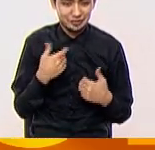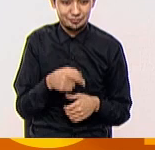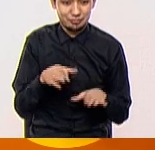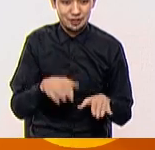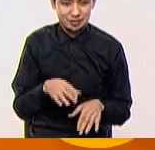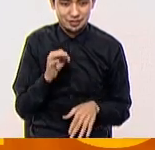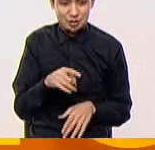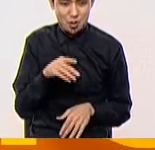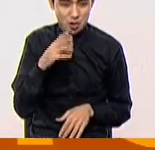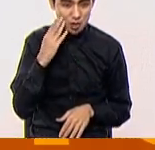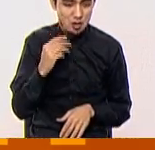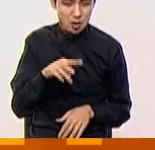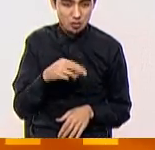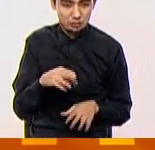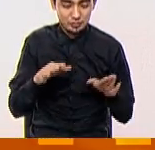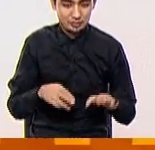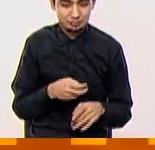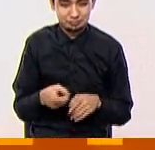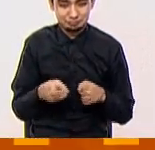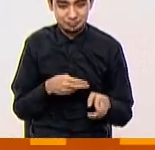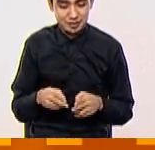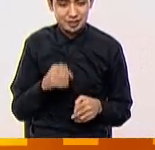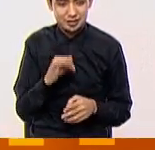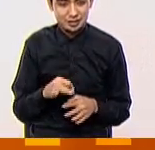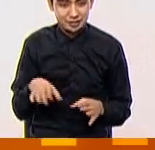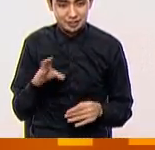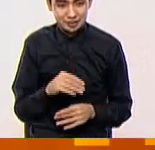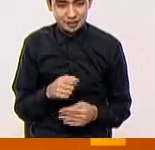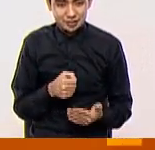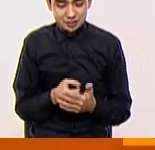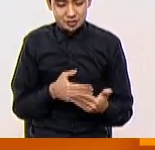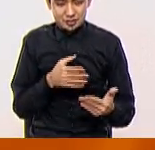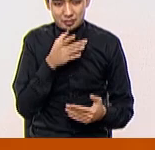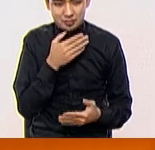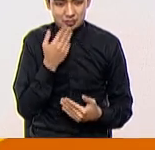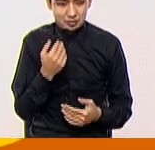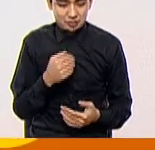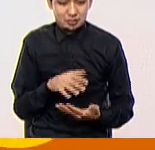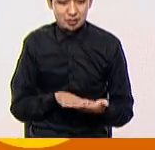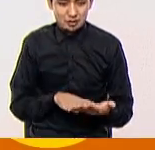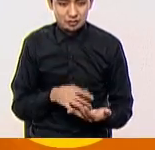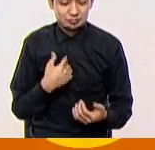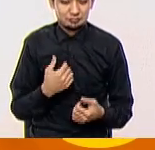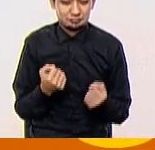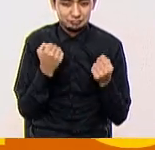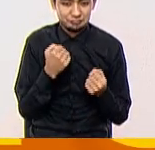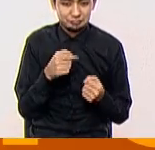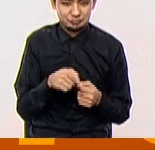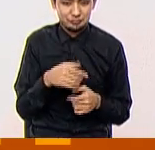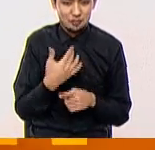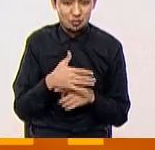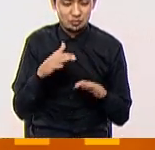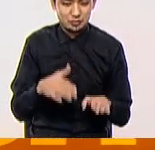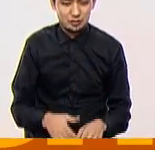Никаких подвижек с кортом нет, никаких движений до сих пор нет. Продолжаем тренировки на